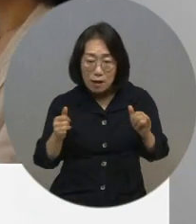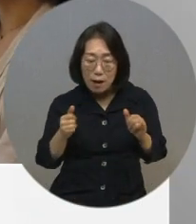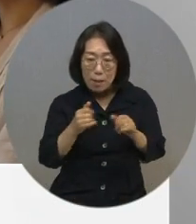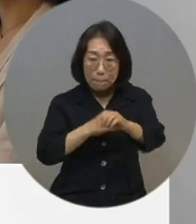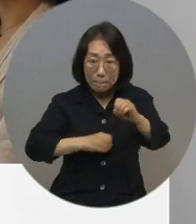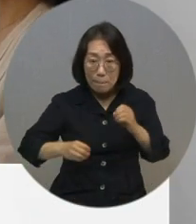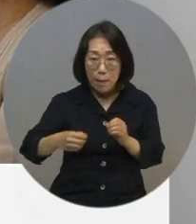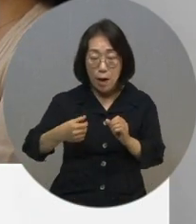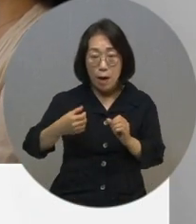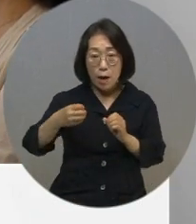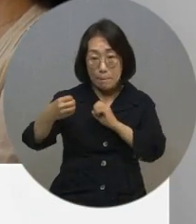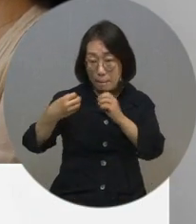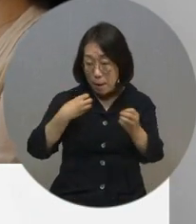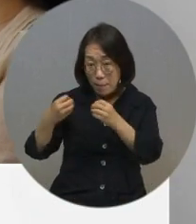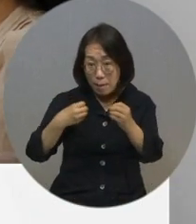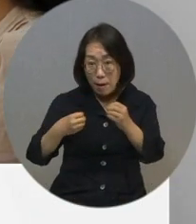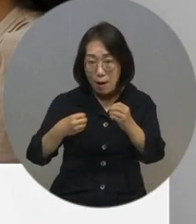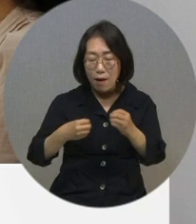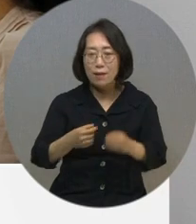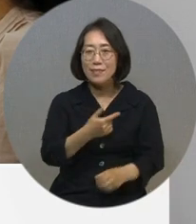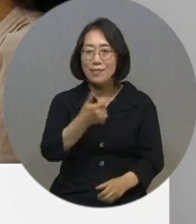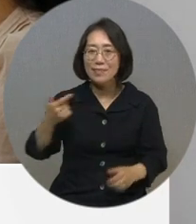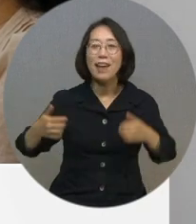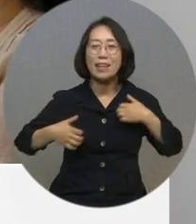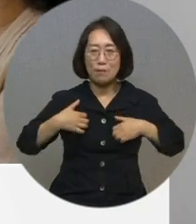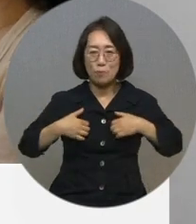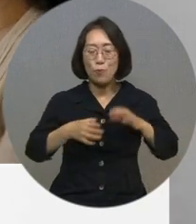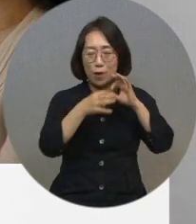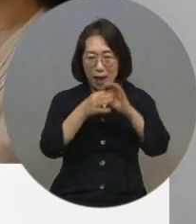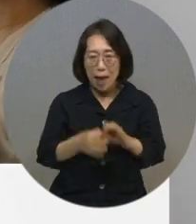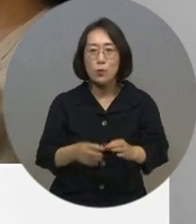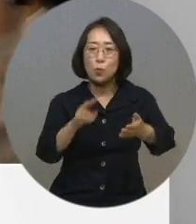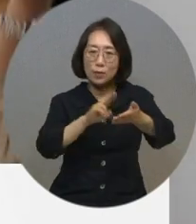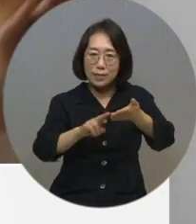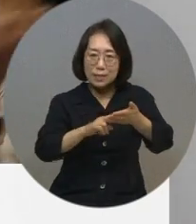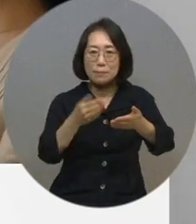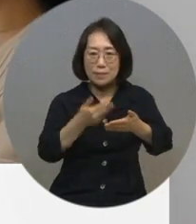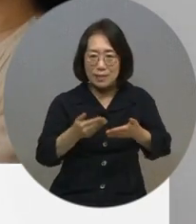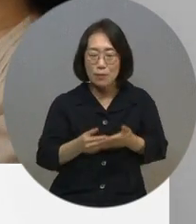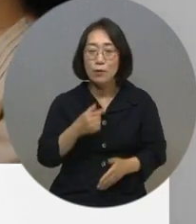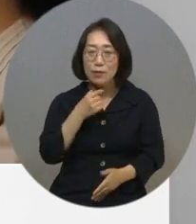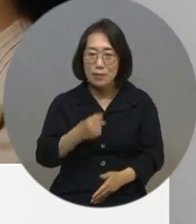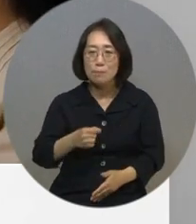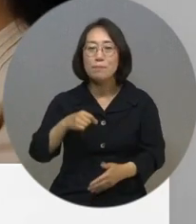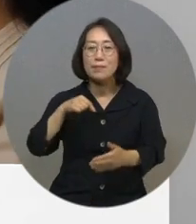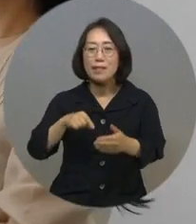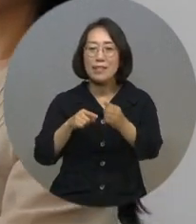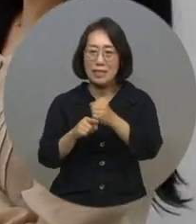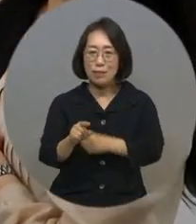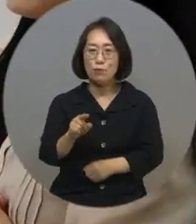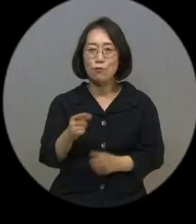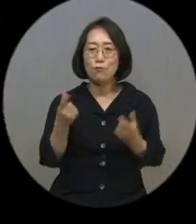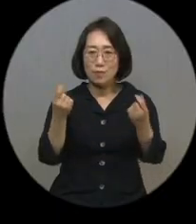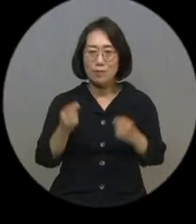웹툰 작가로서 가장 기쁘고 계속해서 작품을 만들게 되는 이유라고 합니다.